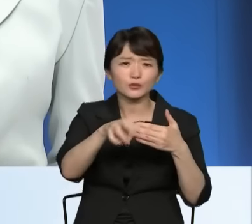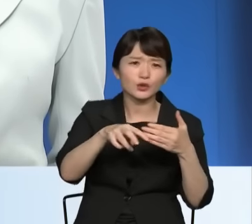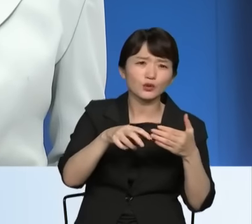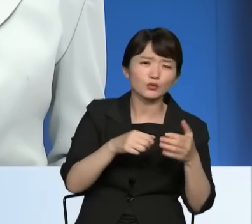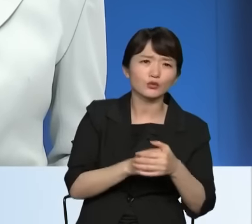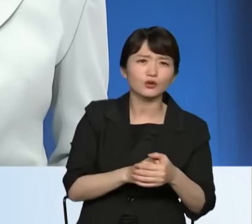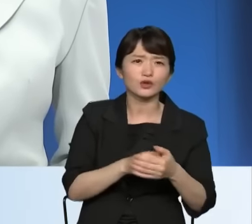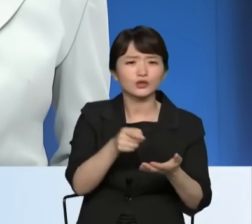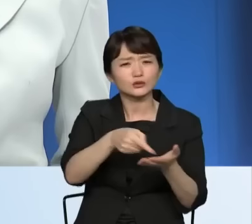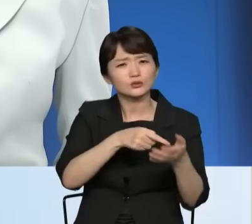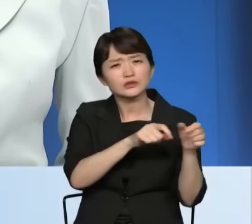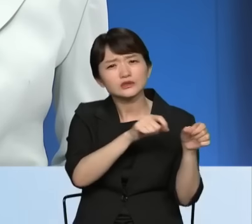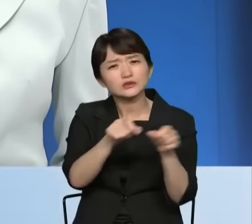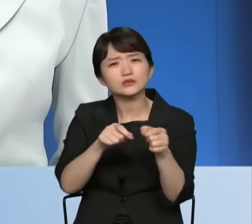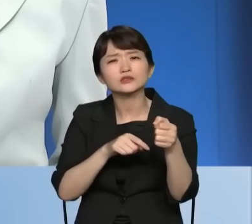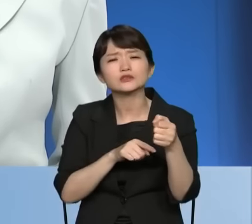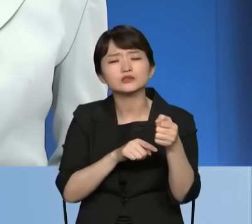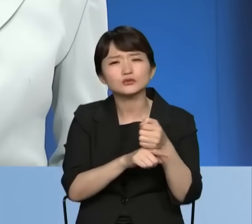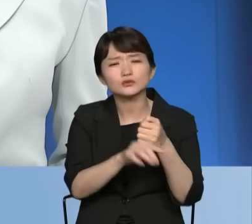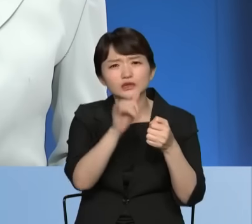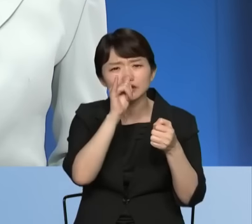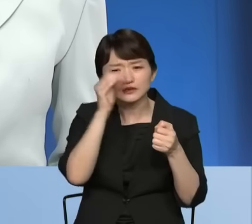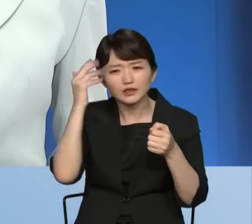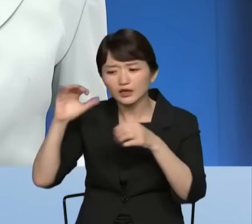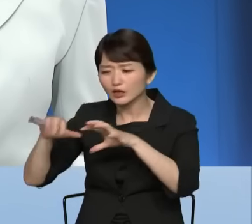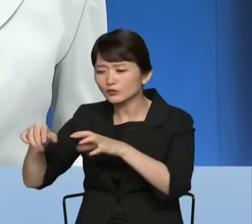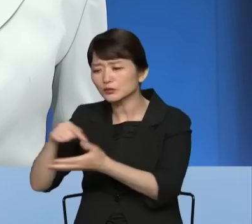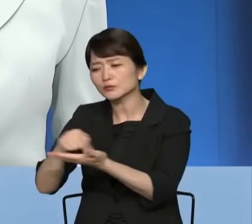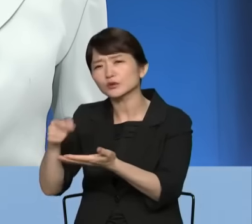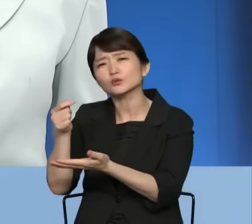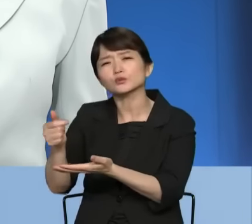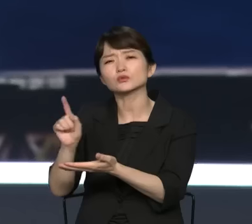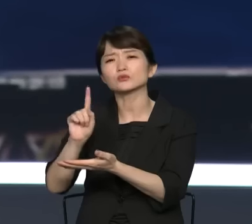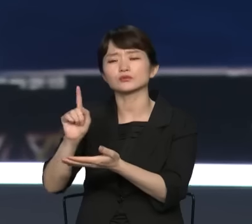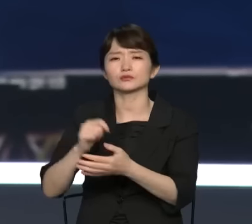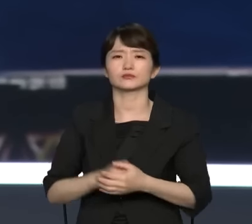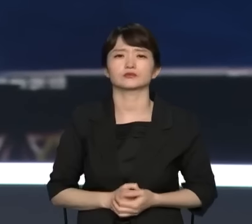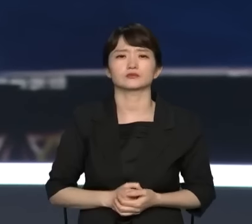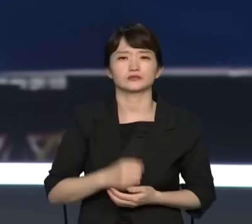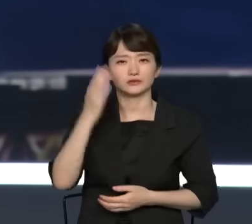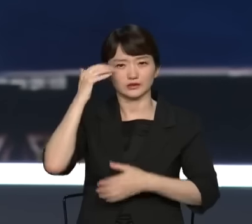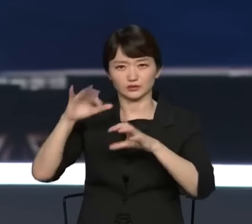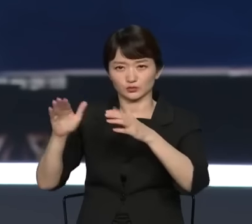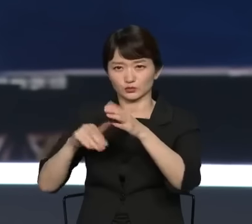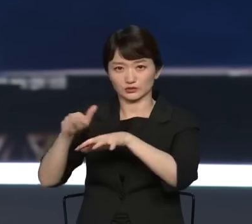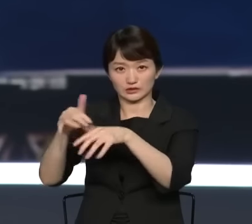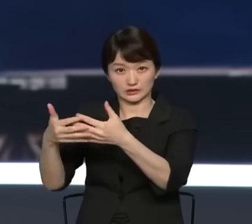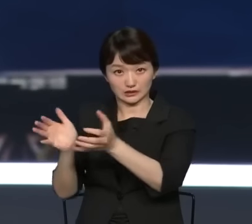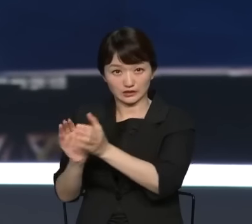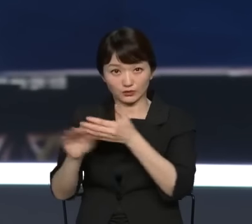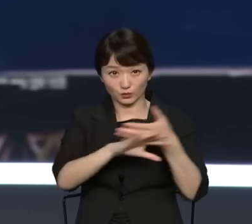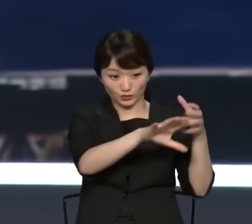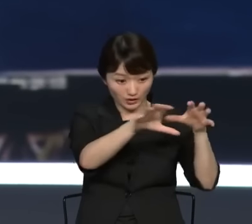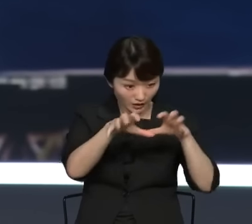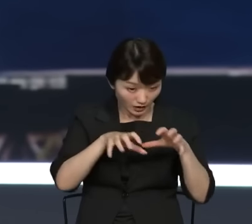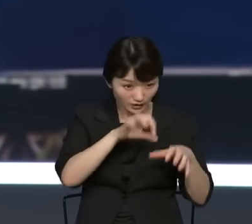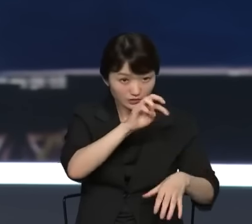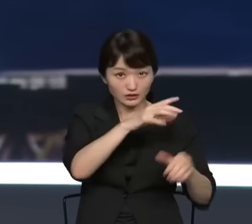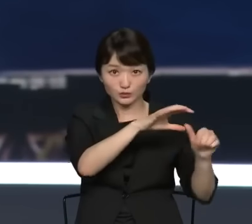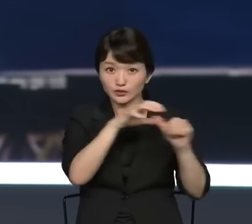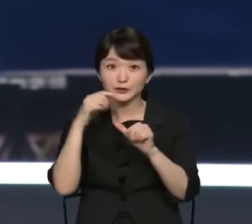좀 작잖아요 그 이유는 어떤가요네 먼저 국내 공공 기관의 경우를 보면 해외 클라우드를 이용할 수가 없습니다